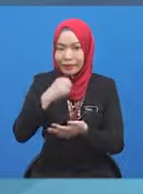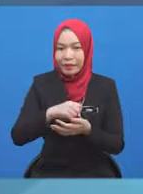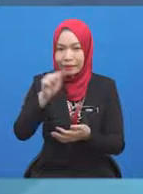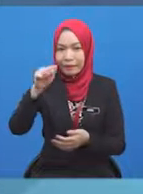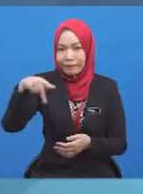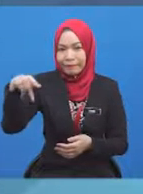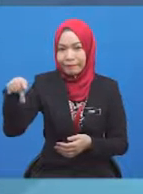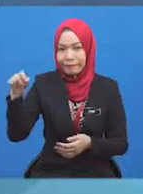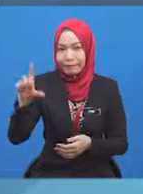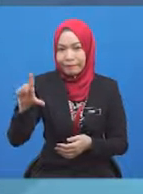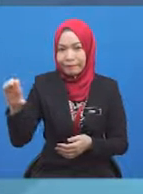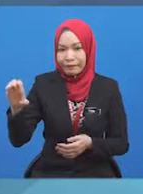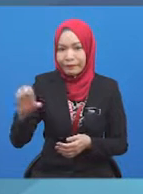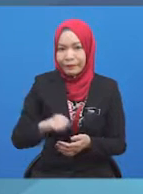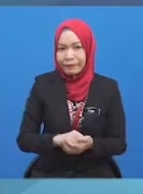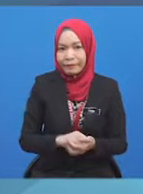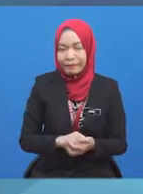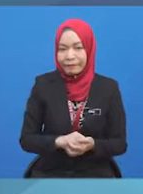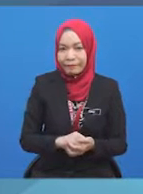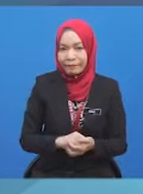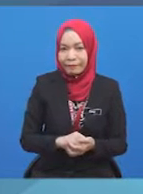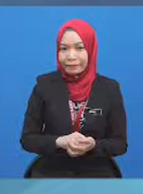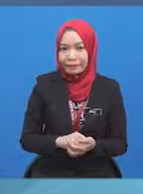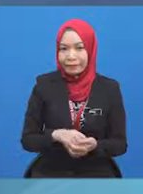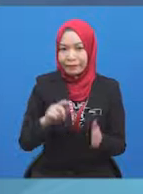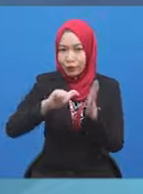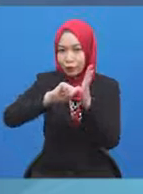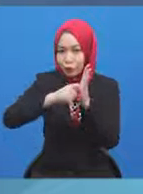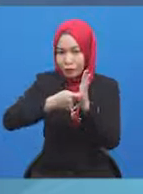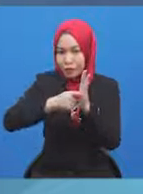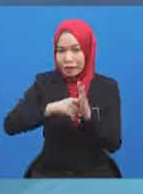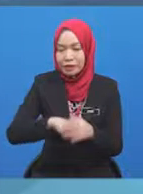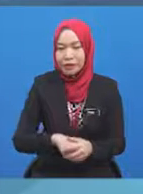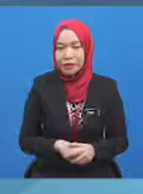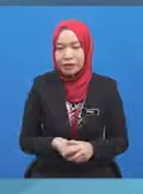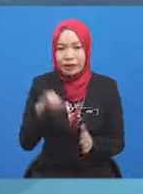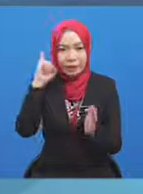Lock layer apple untuk memastikan image tersebut tidak bergerak.